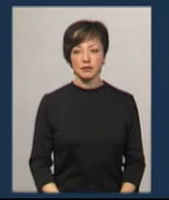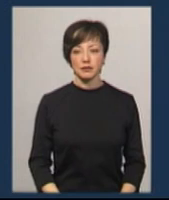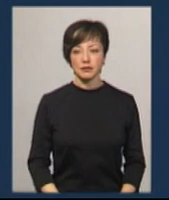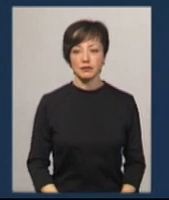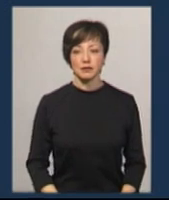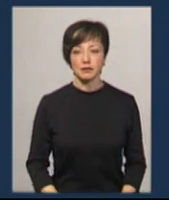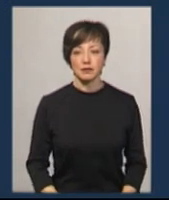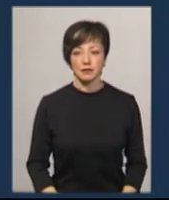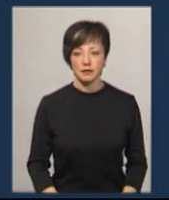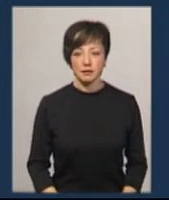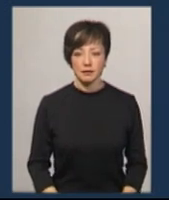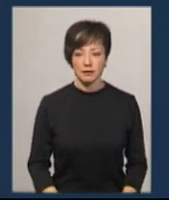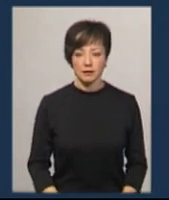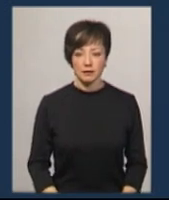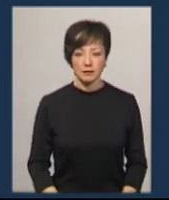Музика